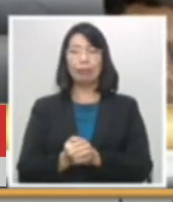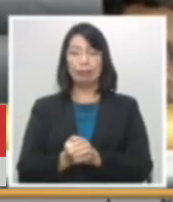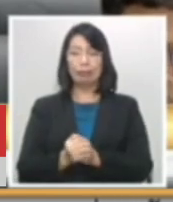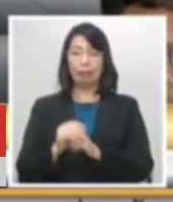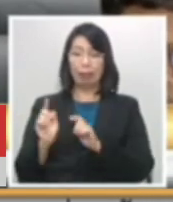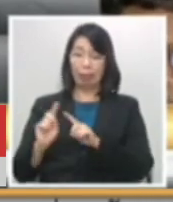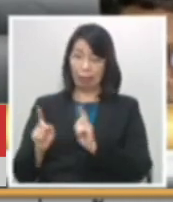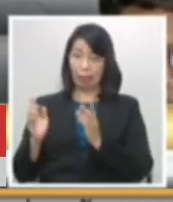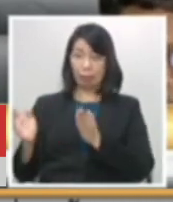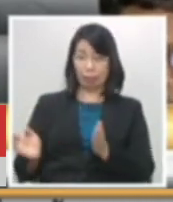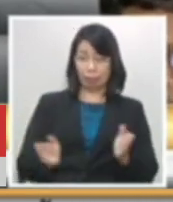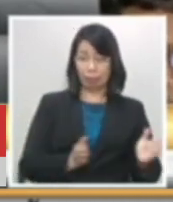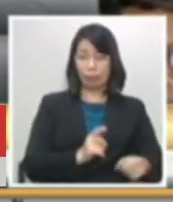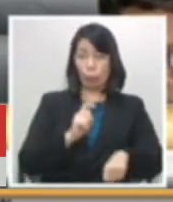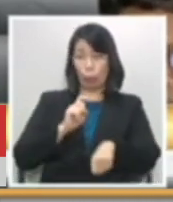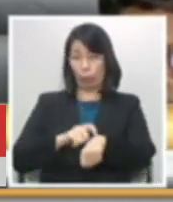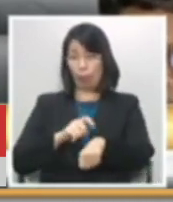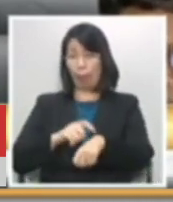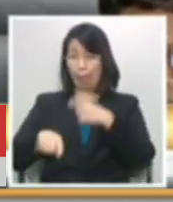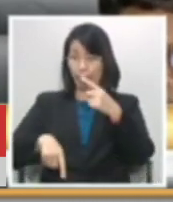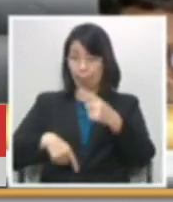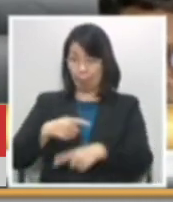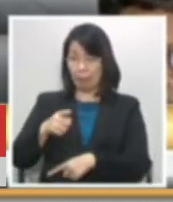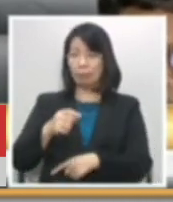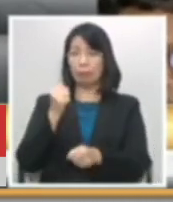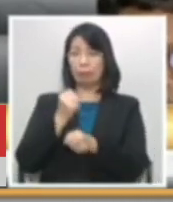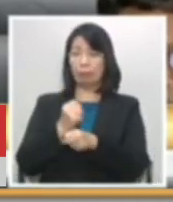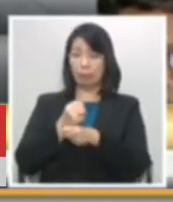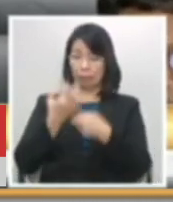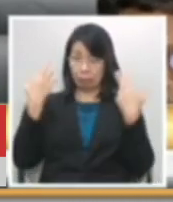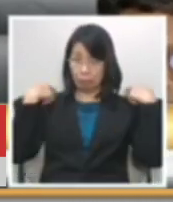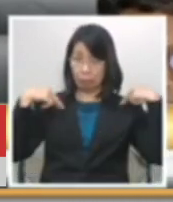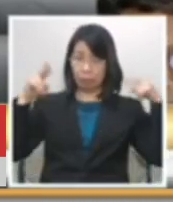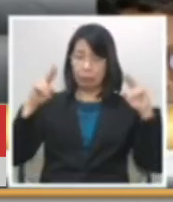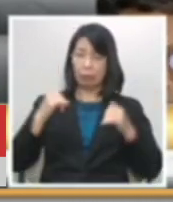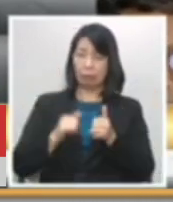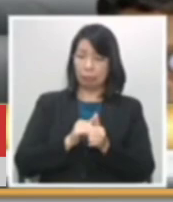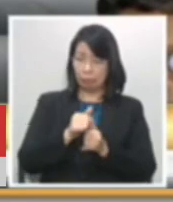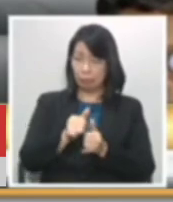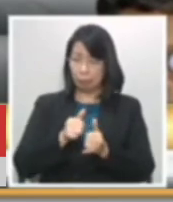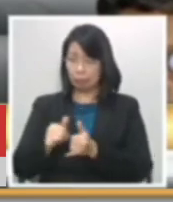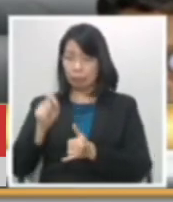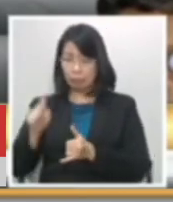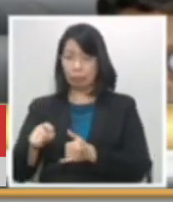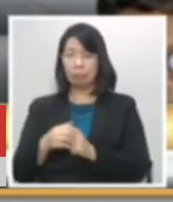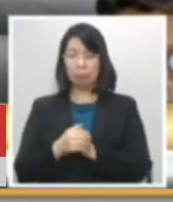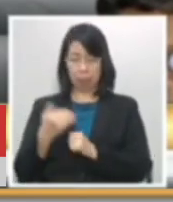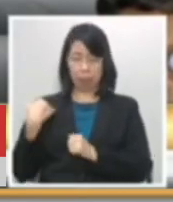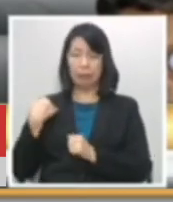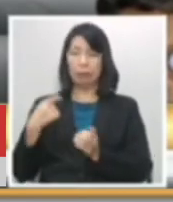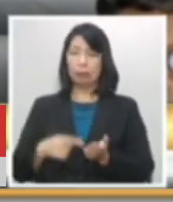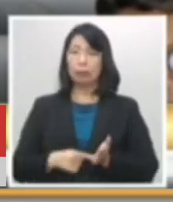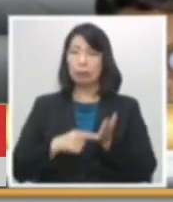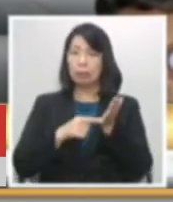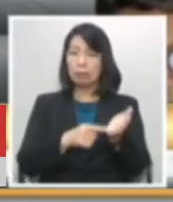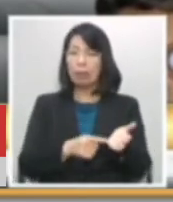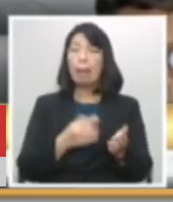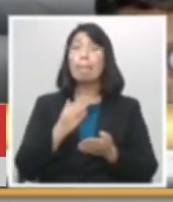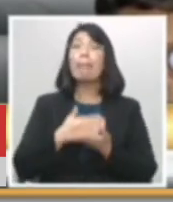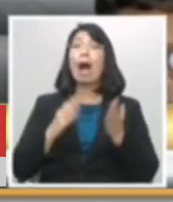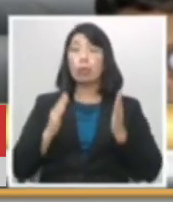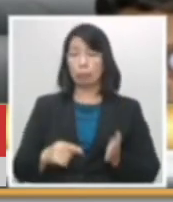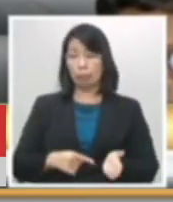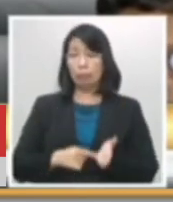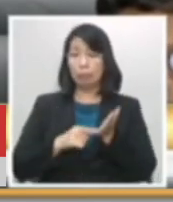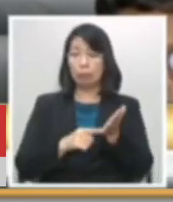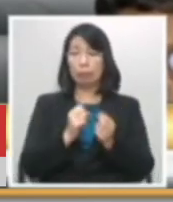าดำเนินการของสำนักงานที่ดินปรากฏว่าเขายื่นตั้งแต่ปี2552จ